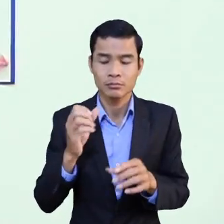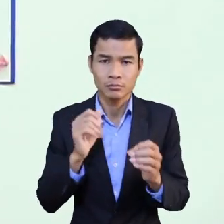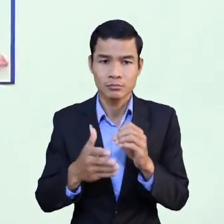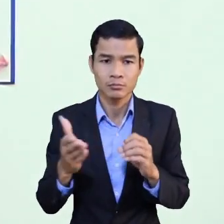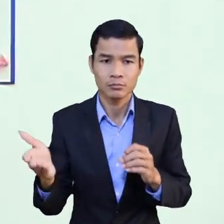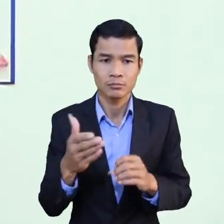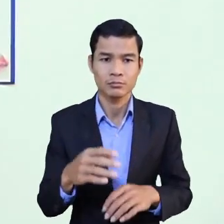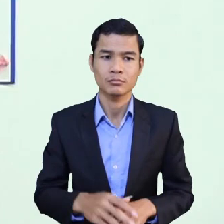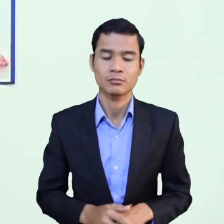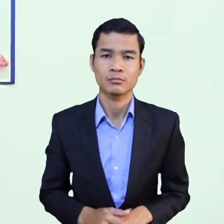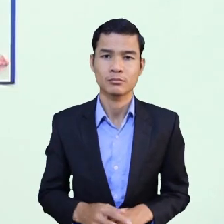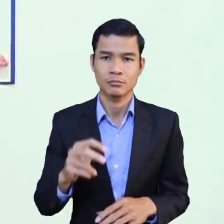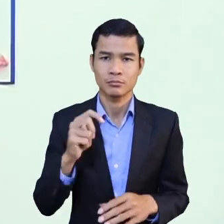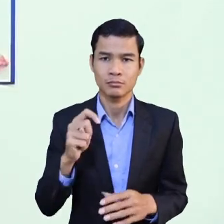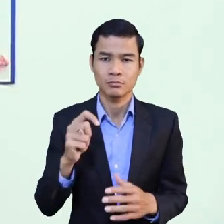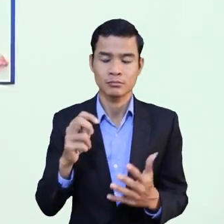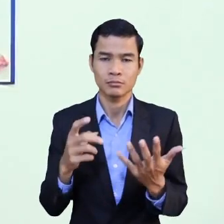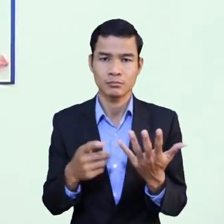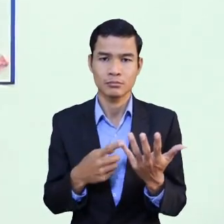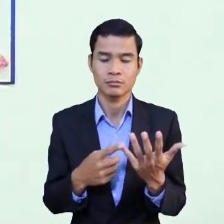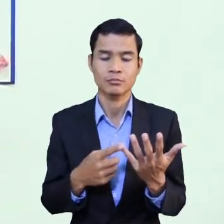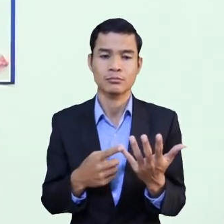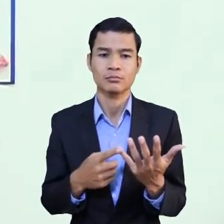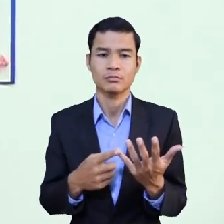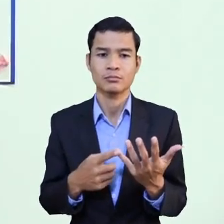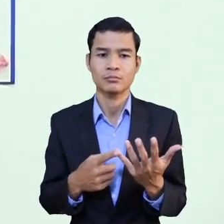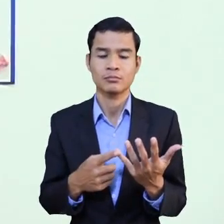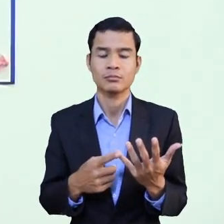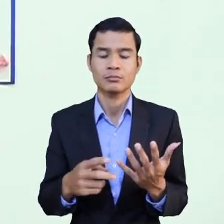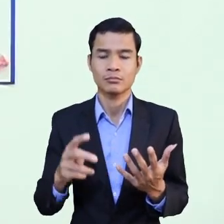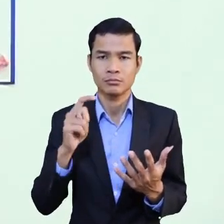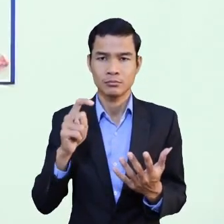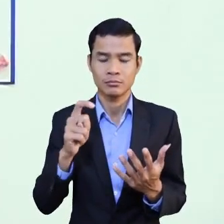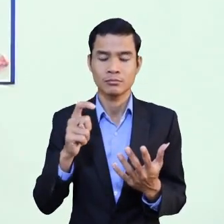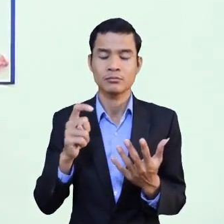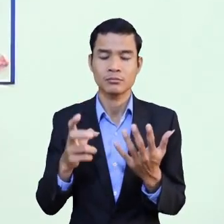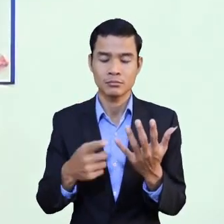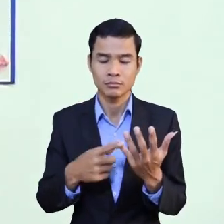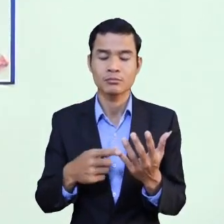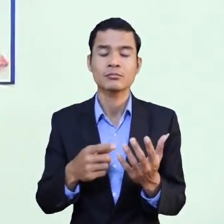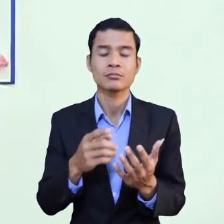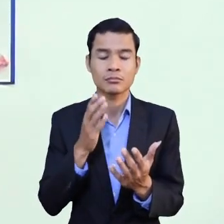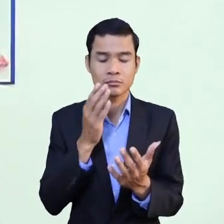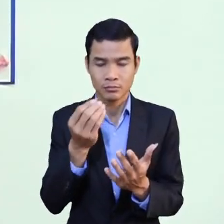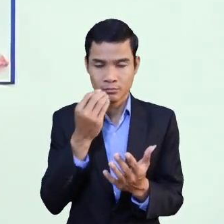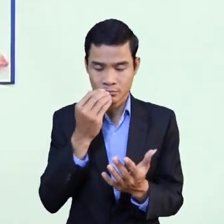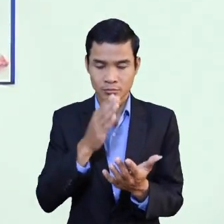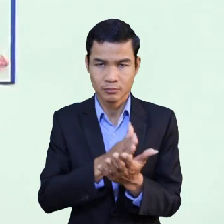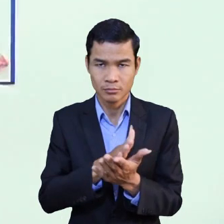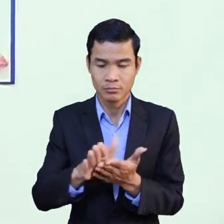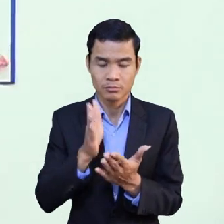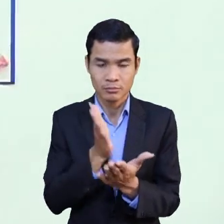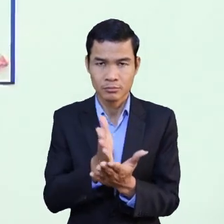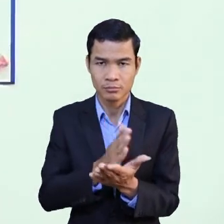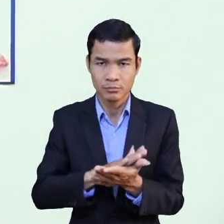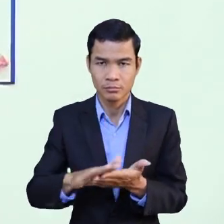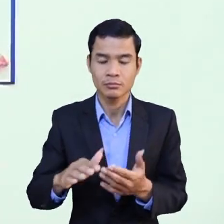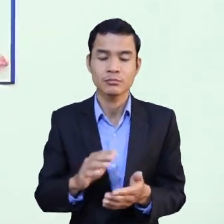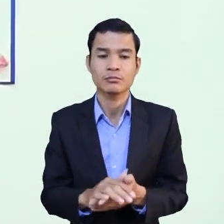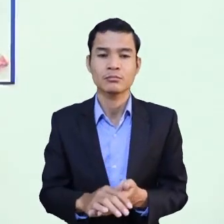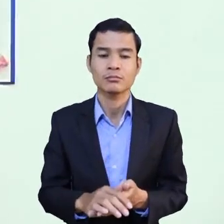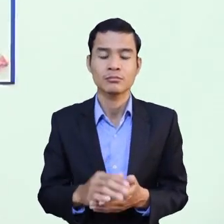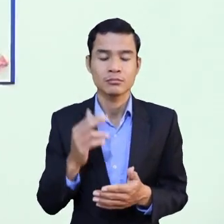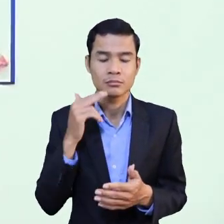មខេខេឆៃស្វាយតុំ